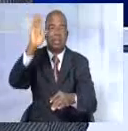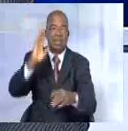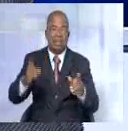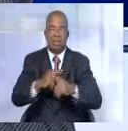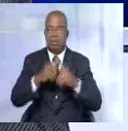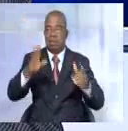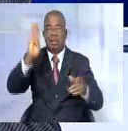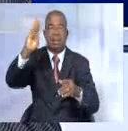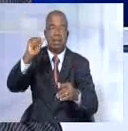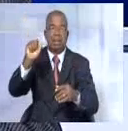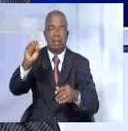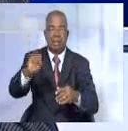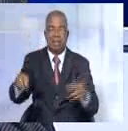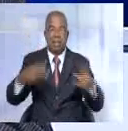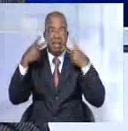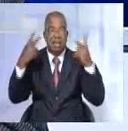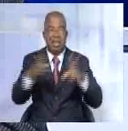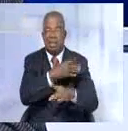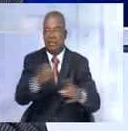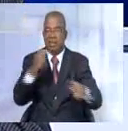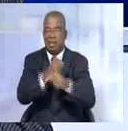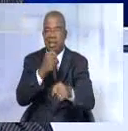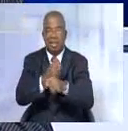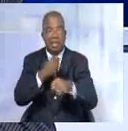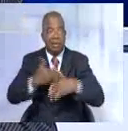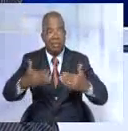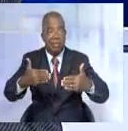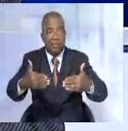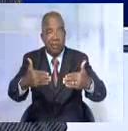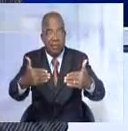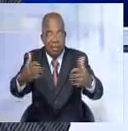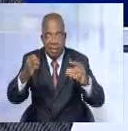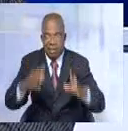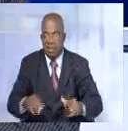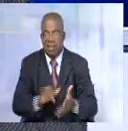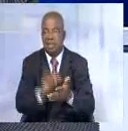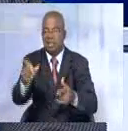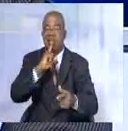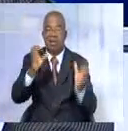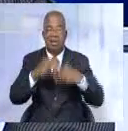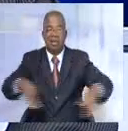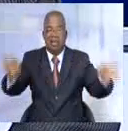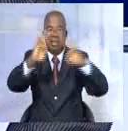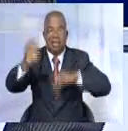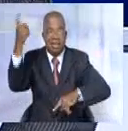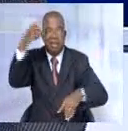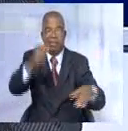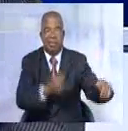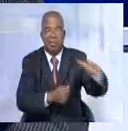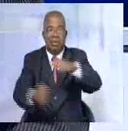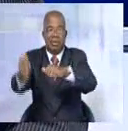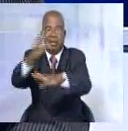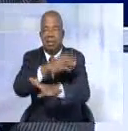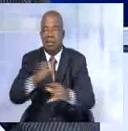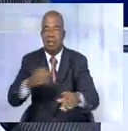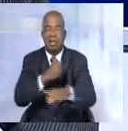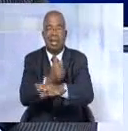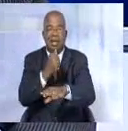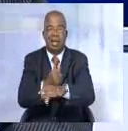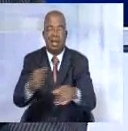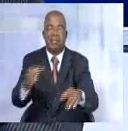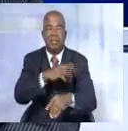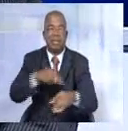pu apprécier l'état d'avancement des travaux. Cette infrastructure constitue une section de l'autoroute Abidjan-Lagos